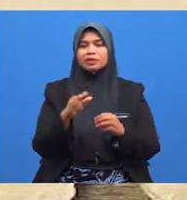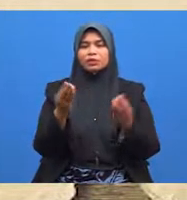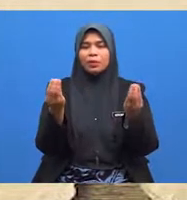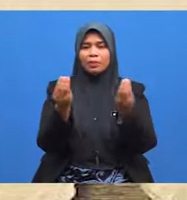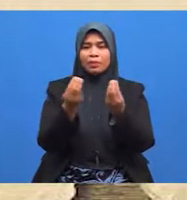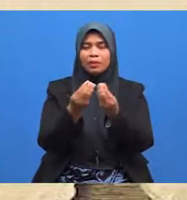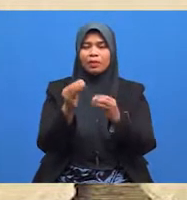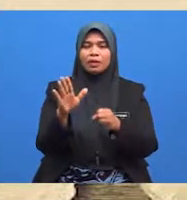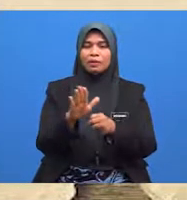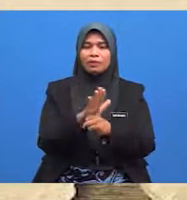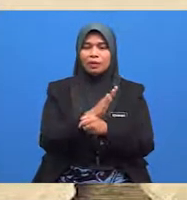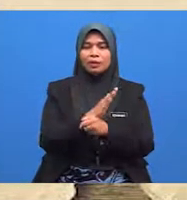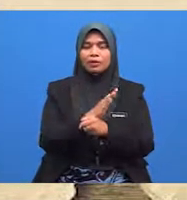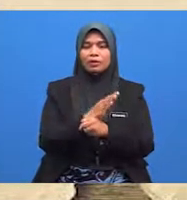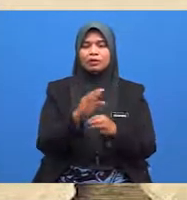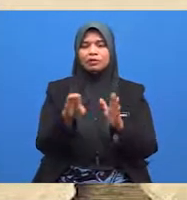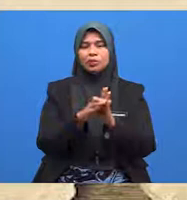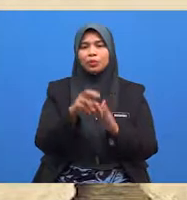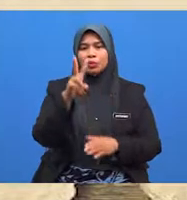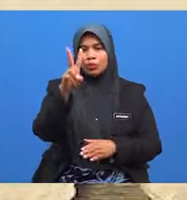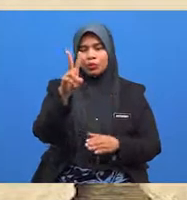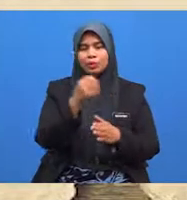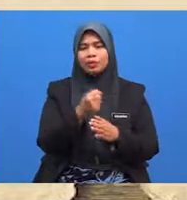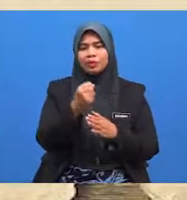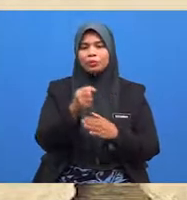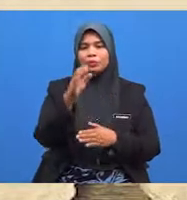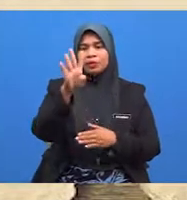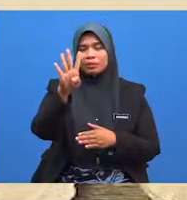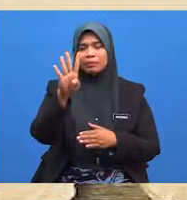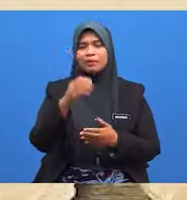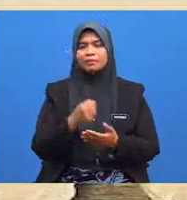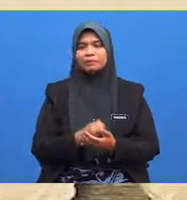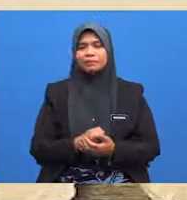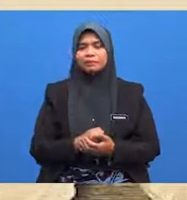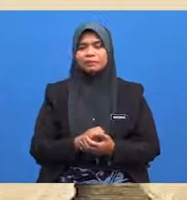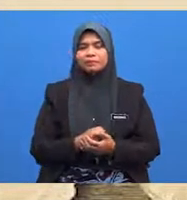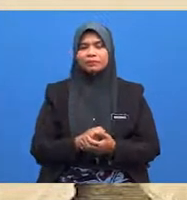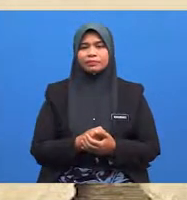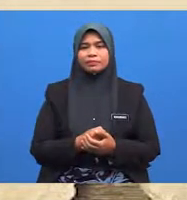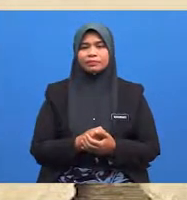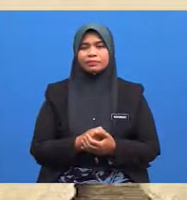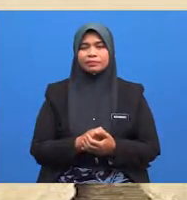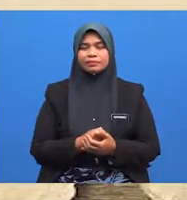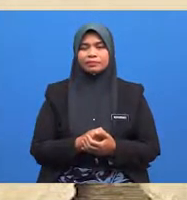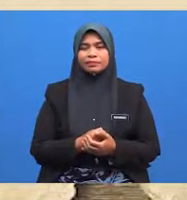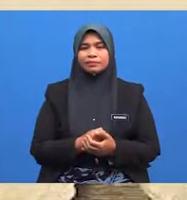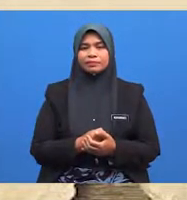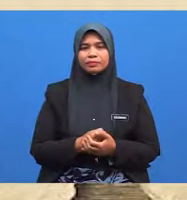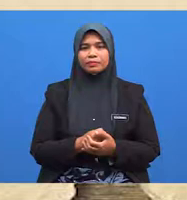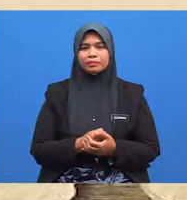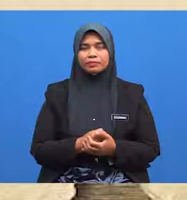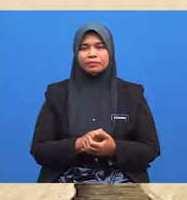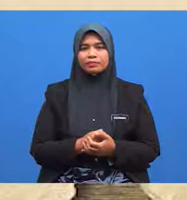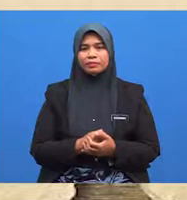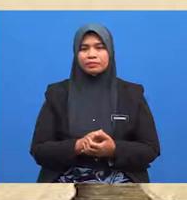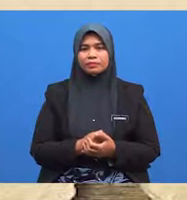Menara utama yang dibina kebiasaannya adalah dalam jumlah genap, sama ada dua atau